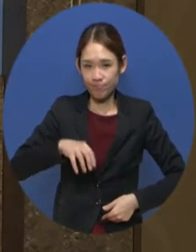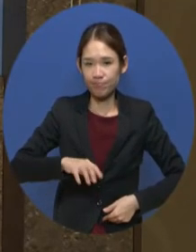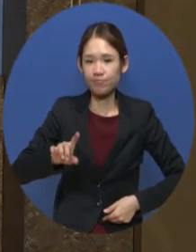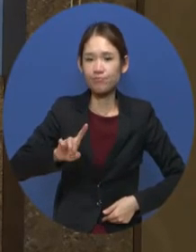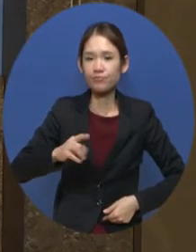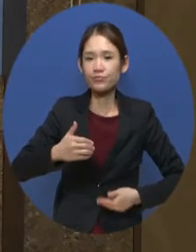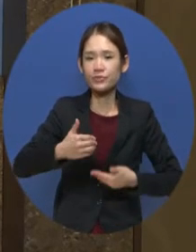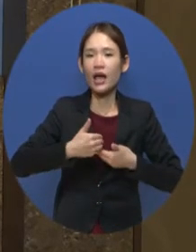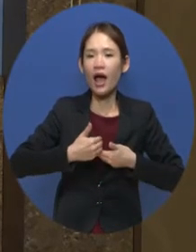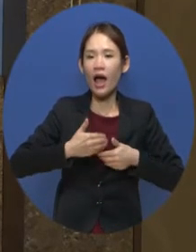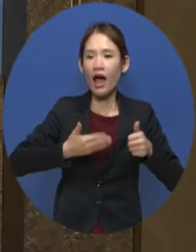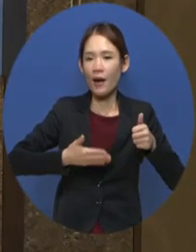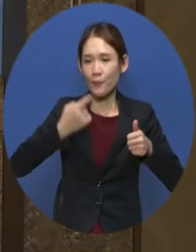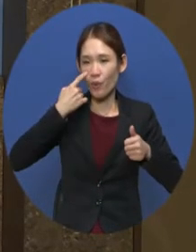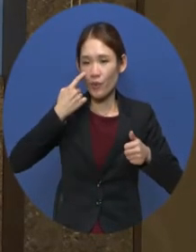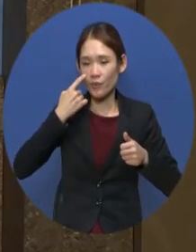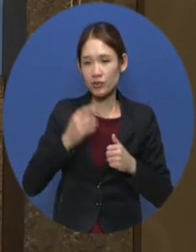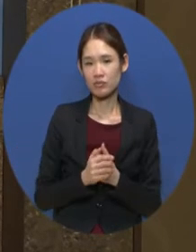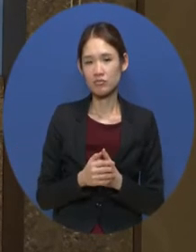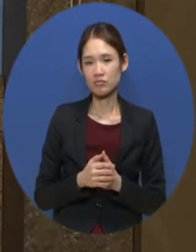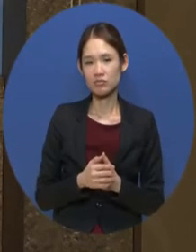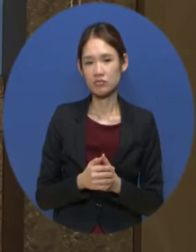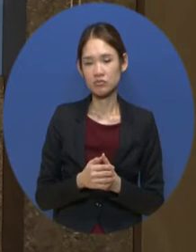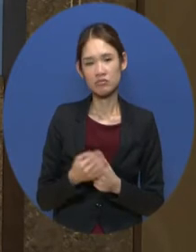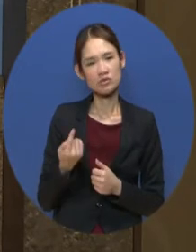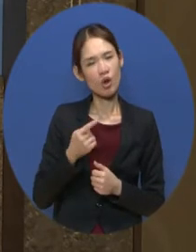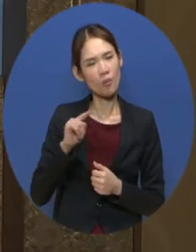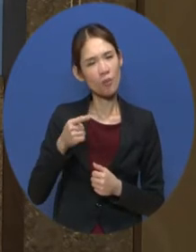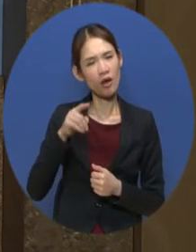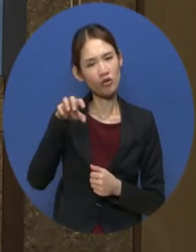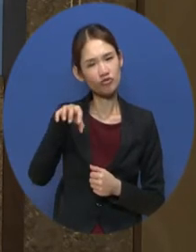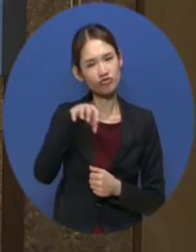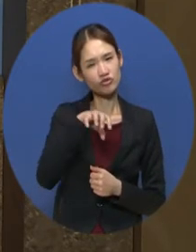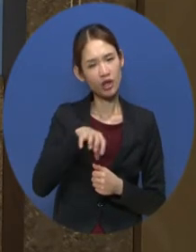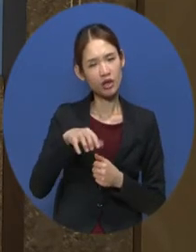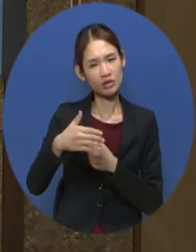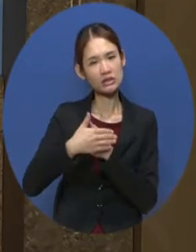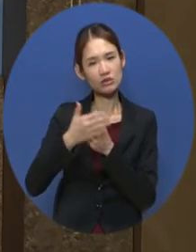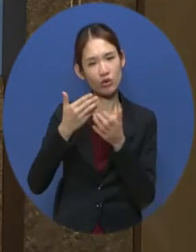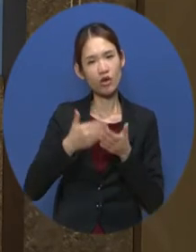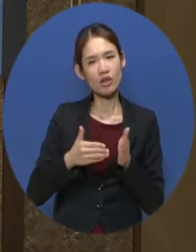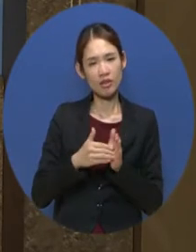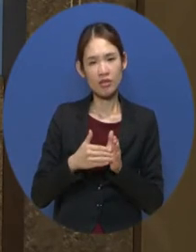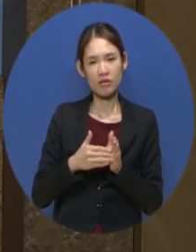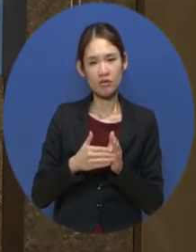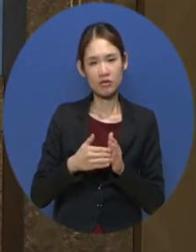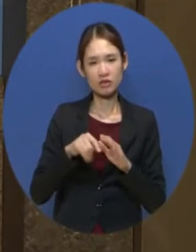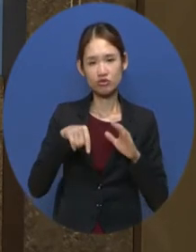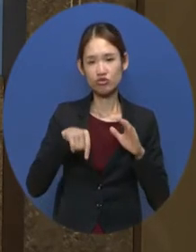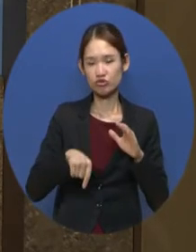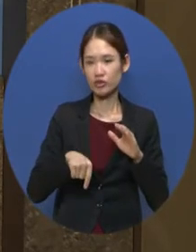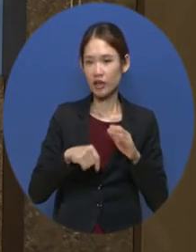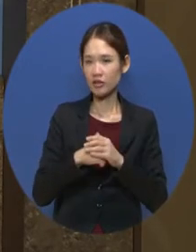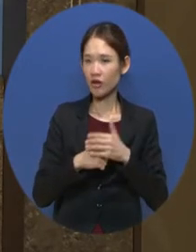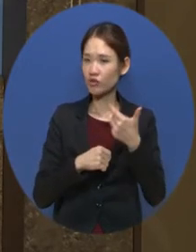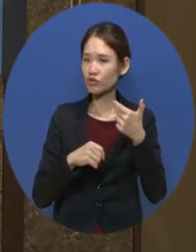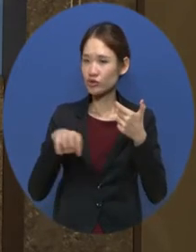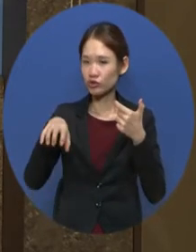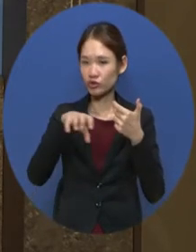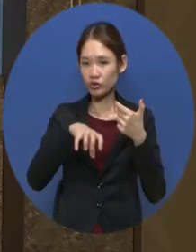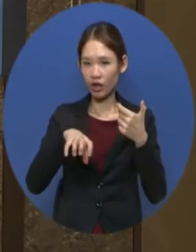한번 제출해 보십시오 했더니 한 1,100군데 정도가 이제 지원을 했대요. 근데 그 중에서 한 60여